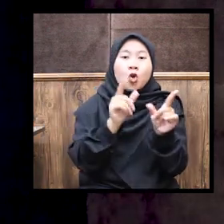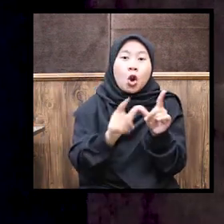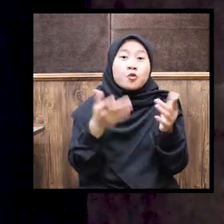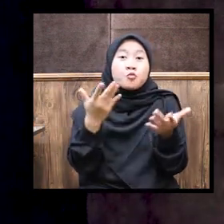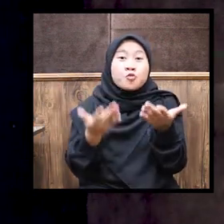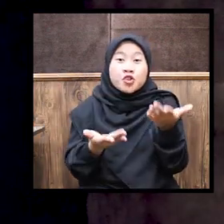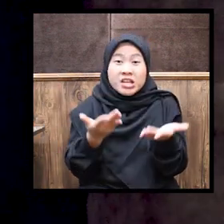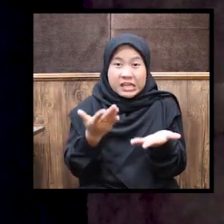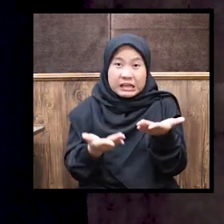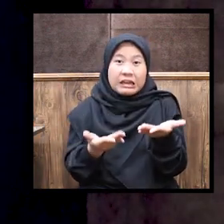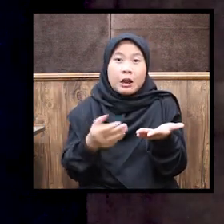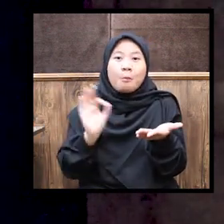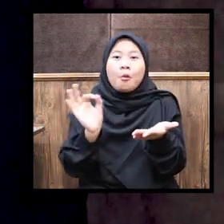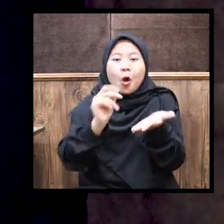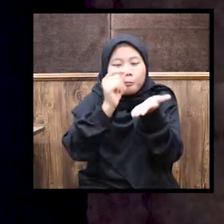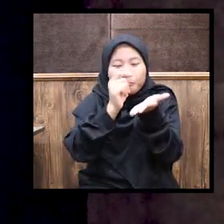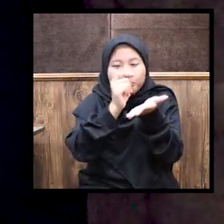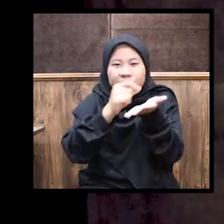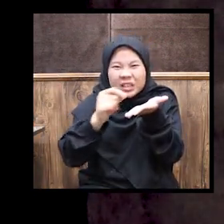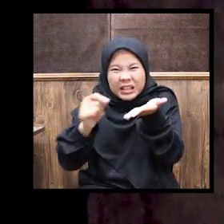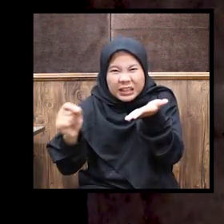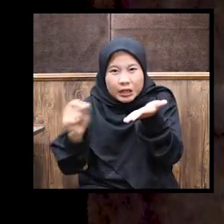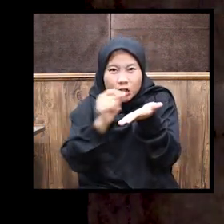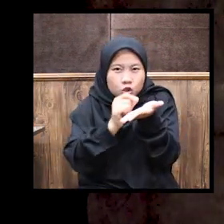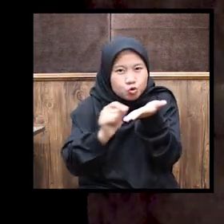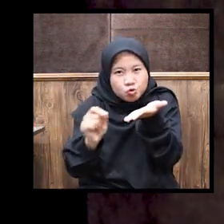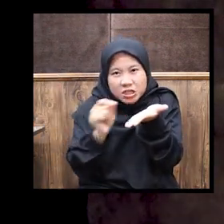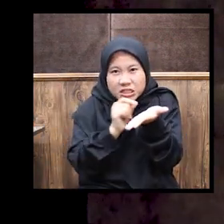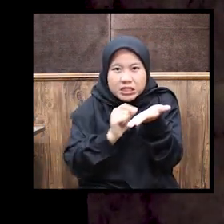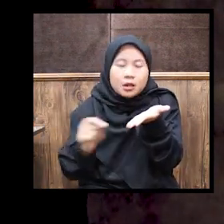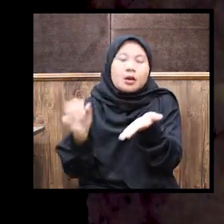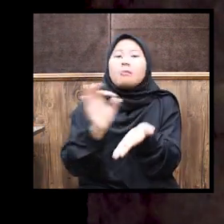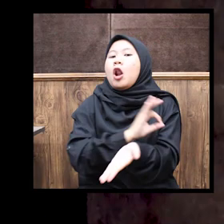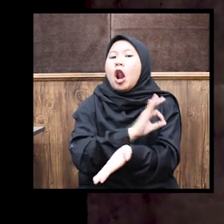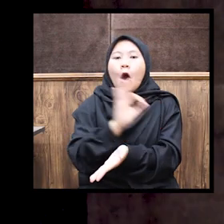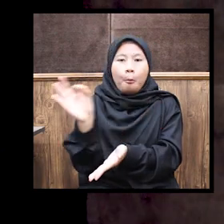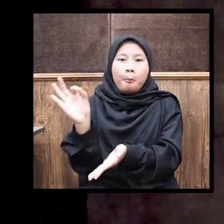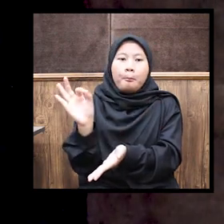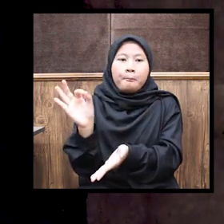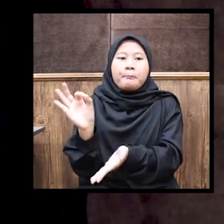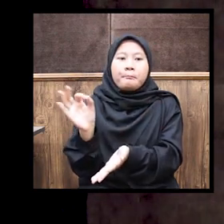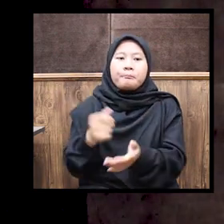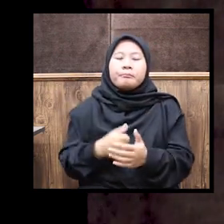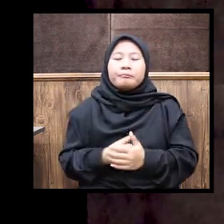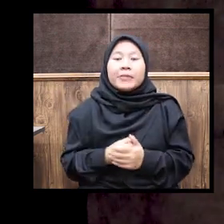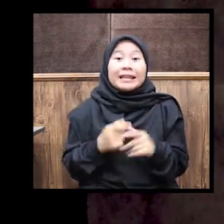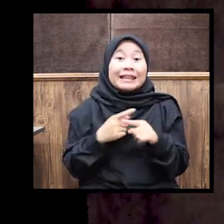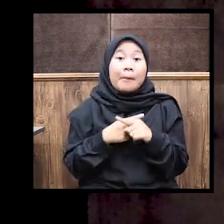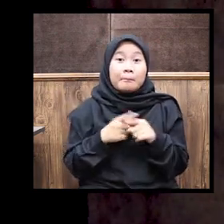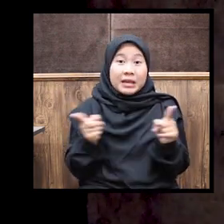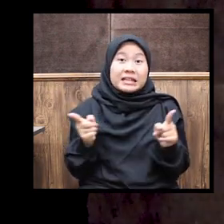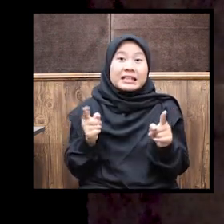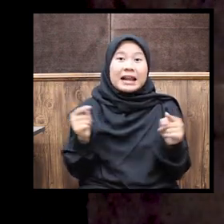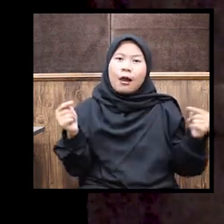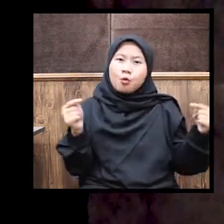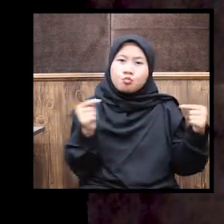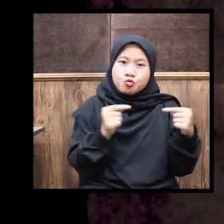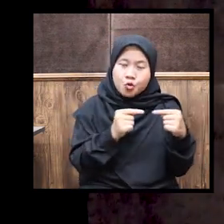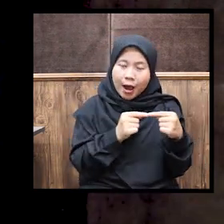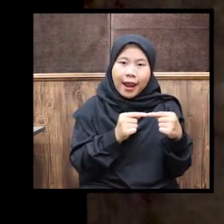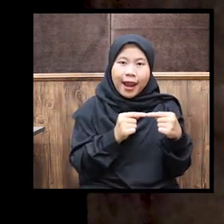tertulis hitam di atas putih memang kita belum belum ada sama dengan yang lain seperti itu namun secara relasi